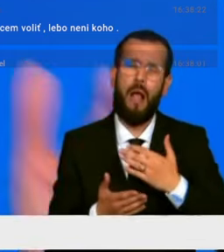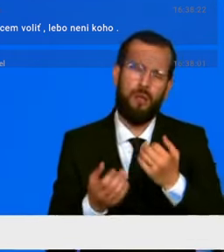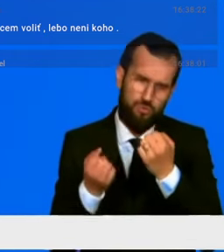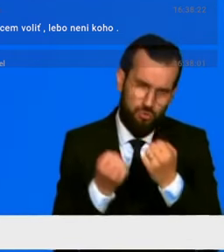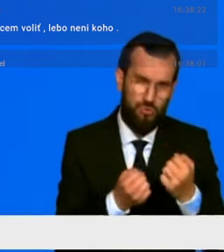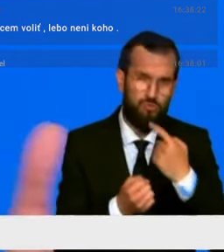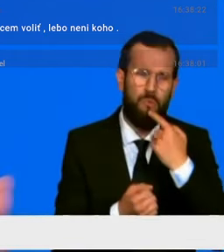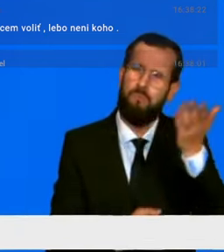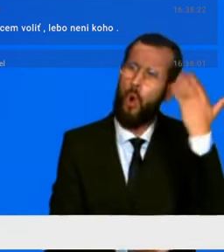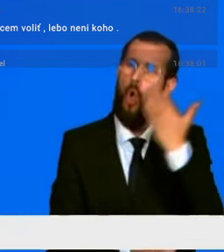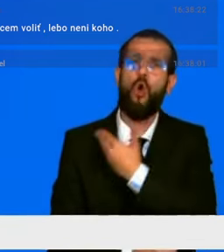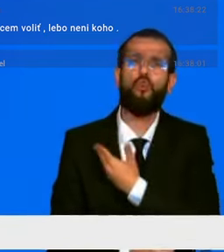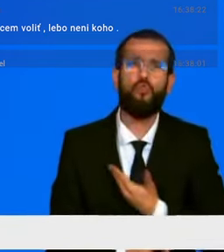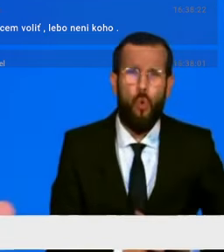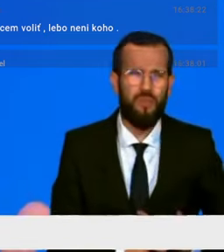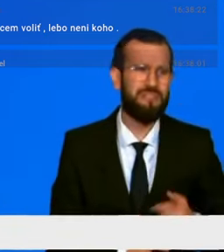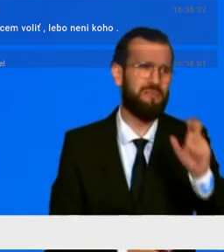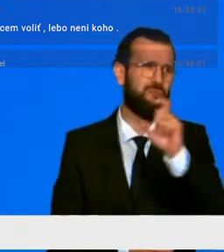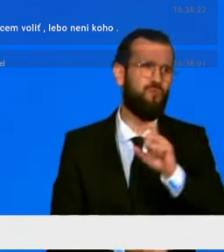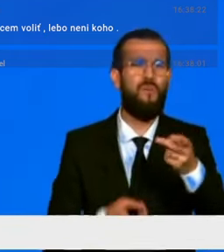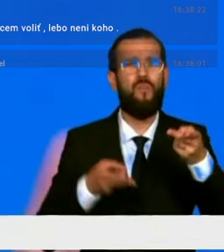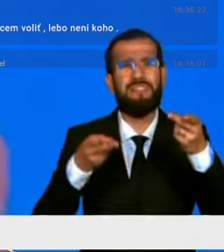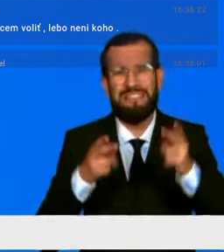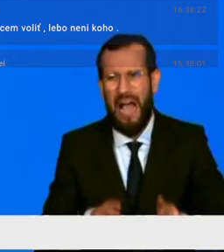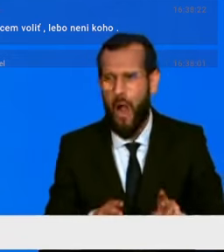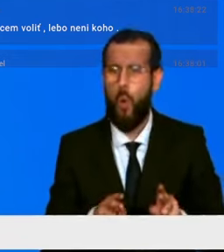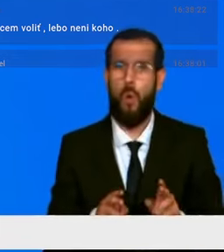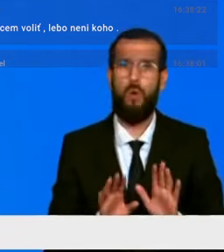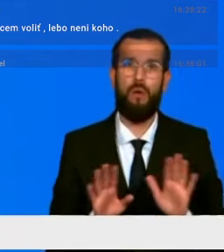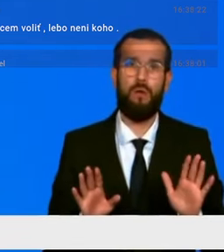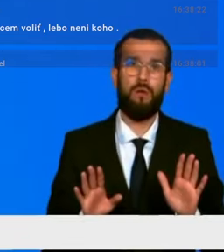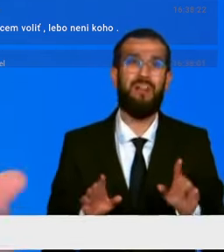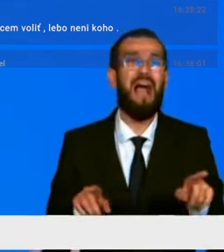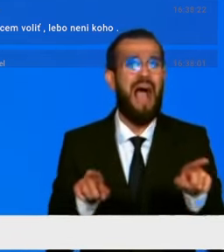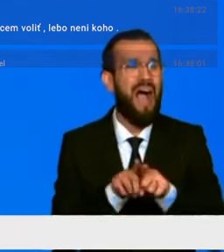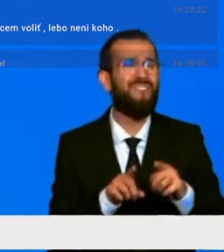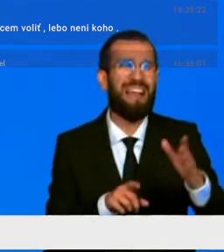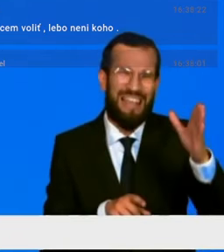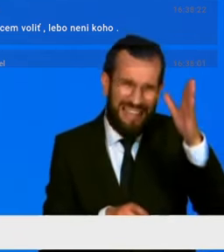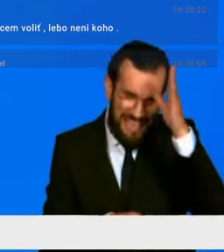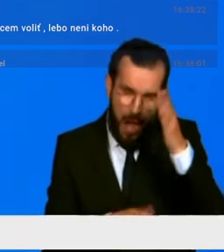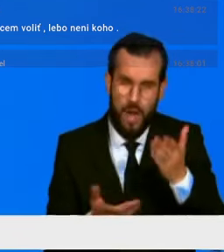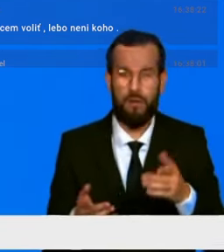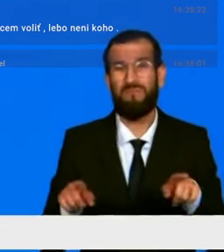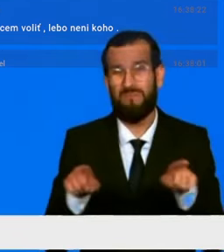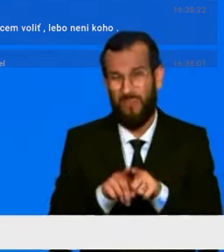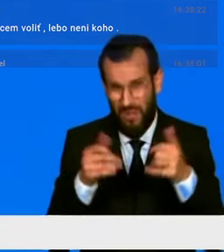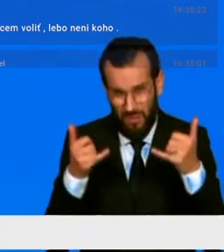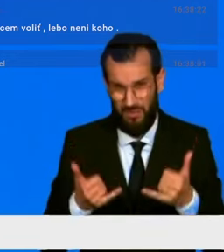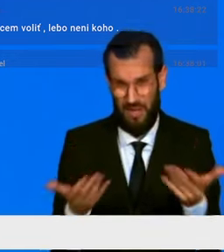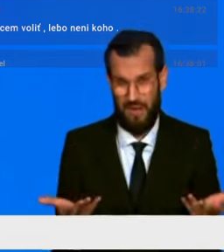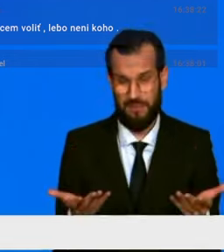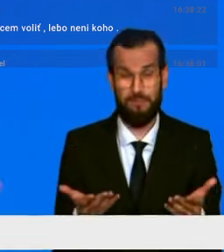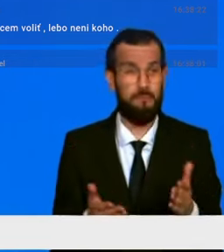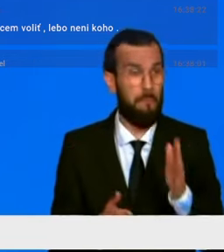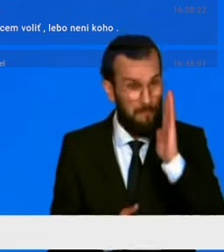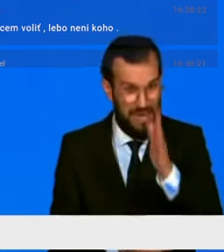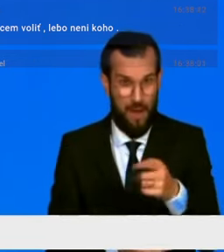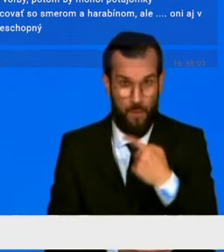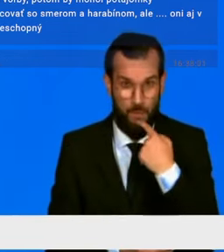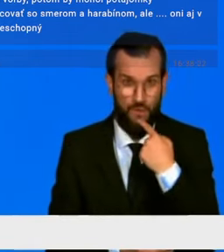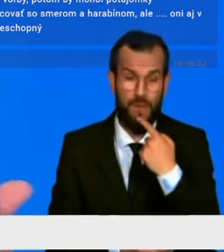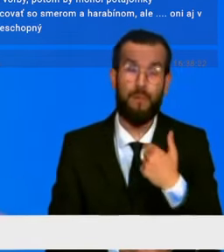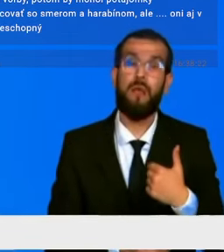dialo v juhoslávii Aké sú príčiny Aké sú následky obdobne v Iraku a chcem povedať aj teraz ešte raz na kameru